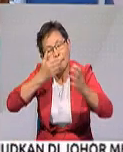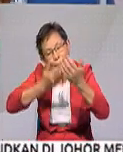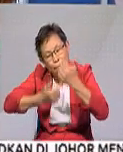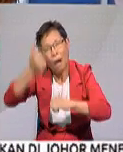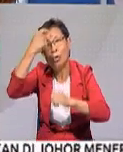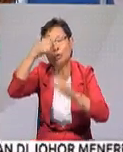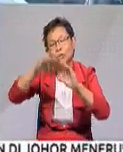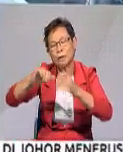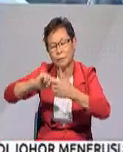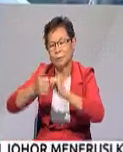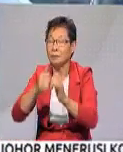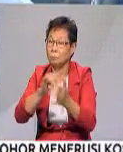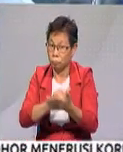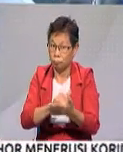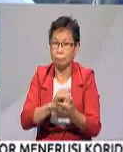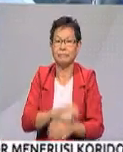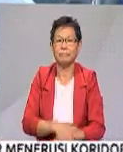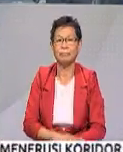untuk menyelesaikannya.